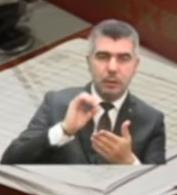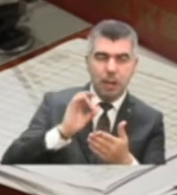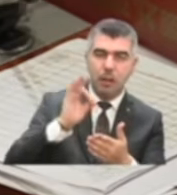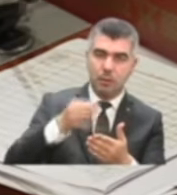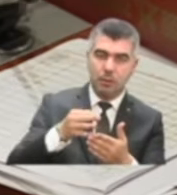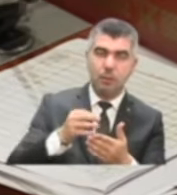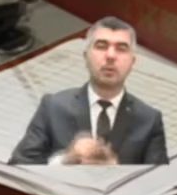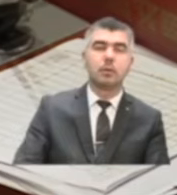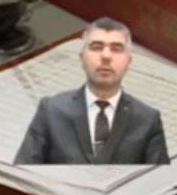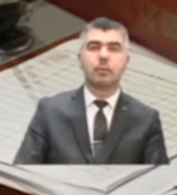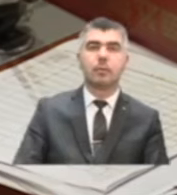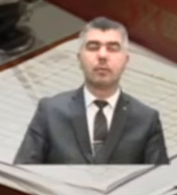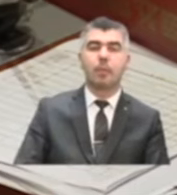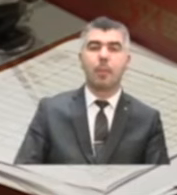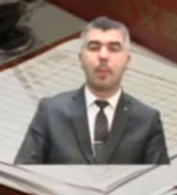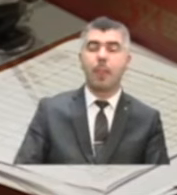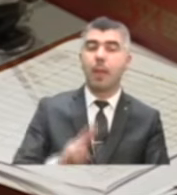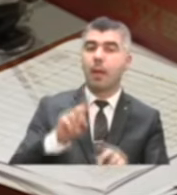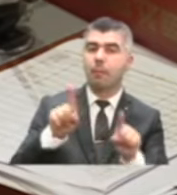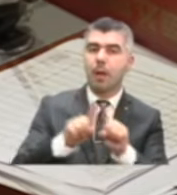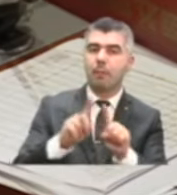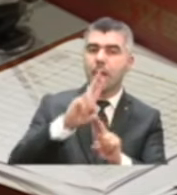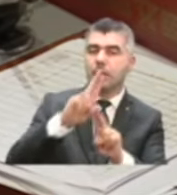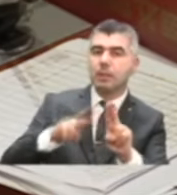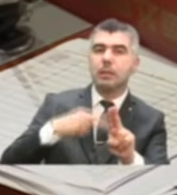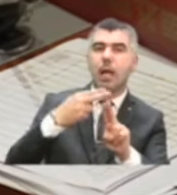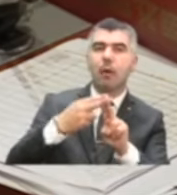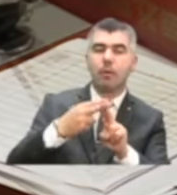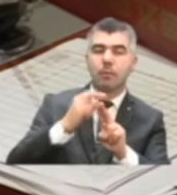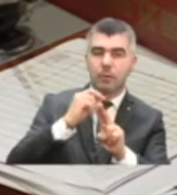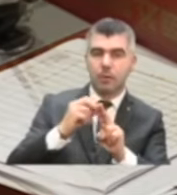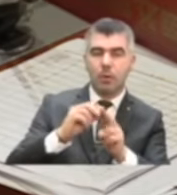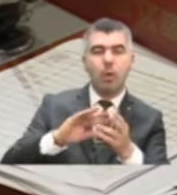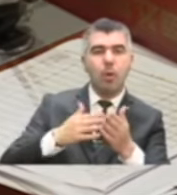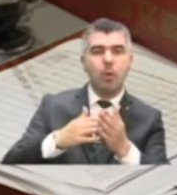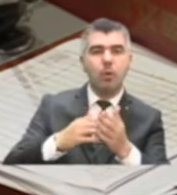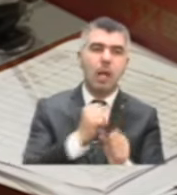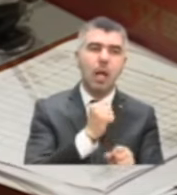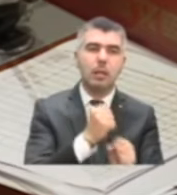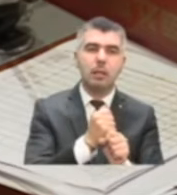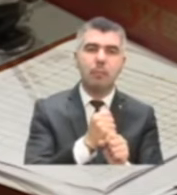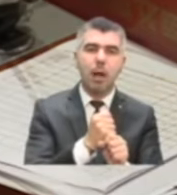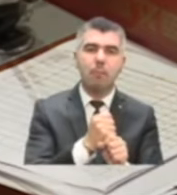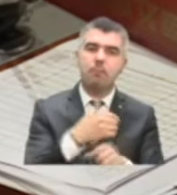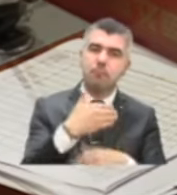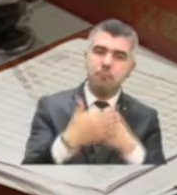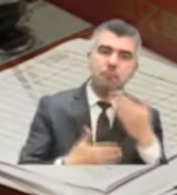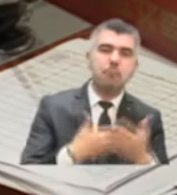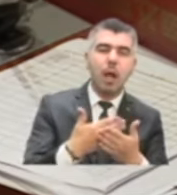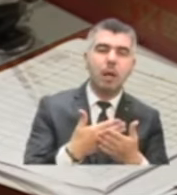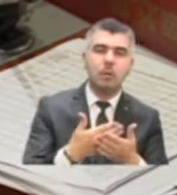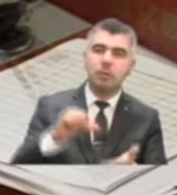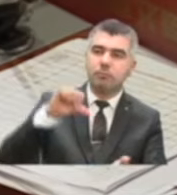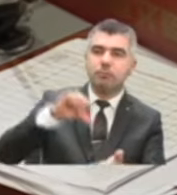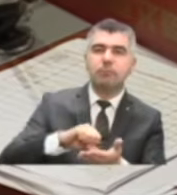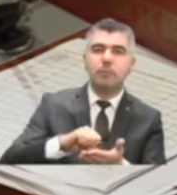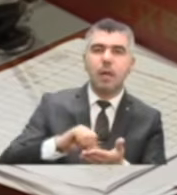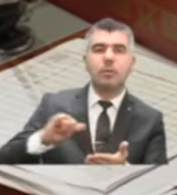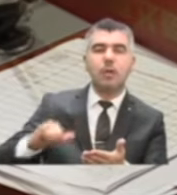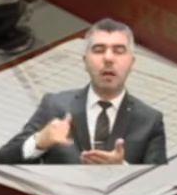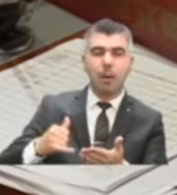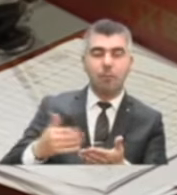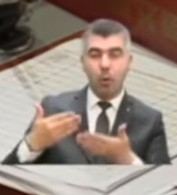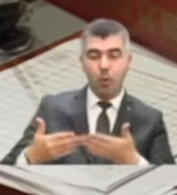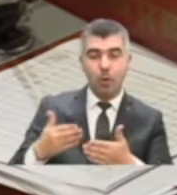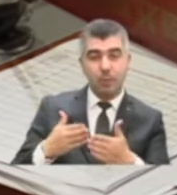انذاك يكون هناك اجابه لهم بالنسبه ما يتطلبوا سوق الشغل في الاقليم او الجهه المعينه اللي ساكن فيه ذاك الشباب. التحدي اليوم هو